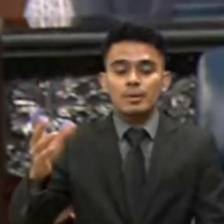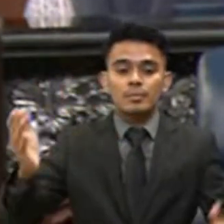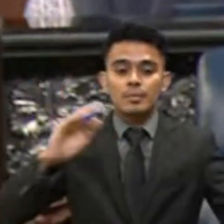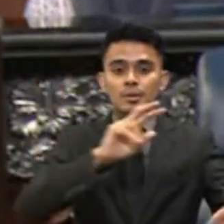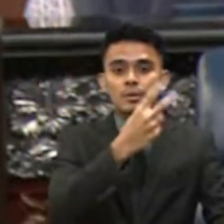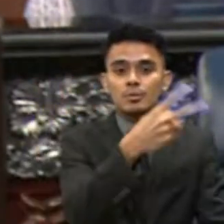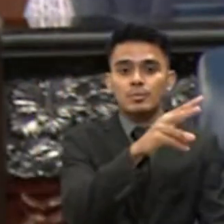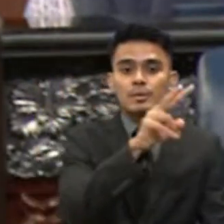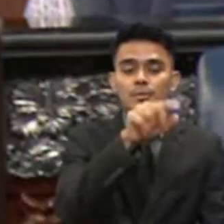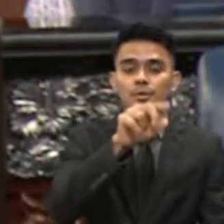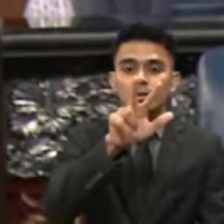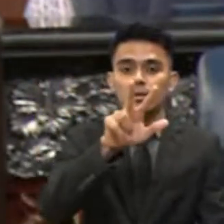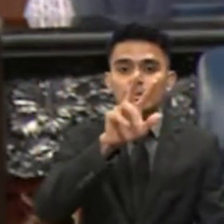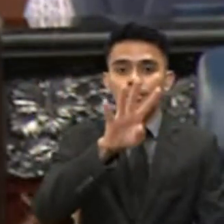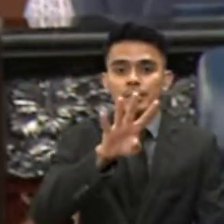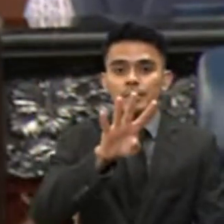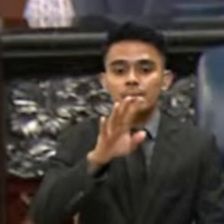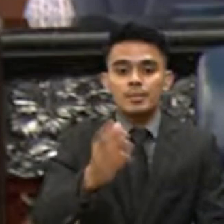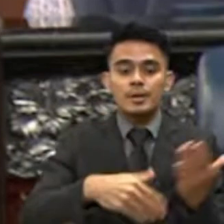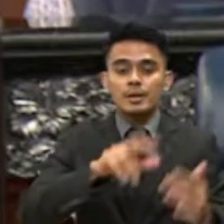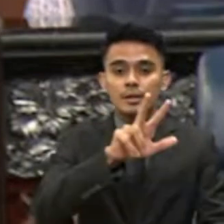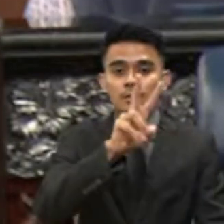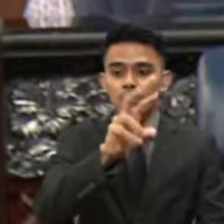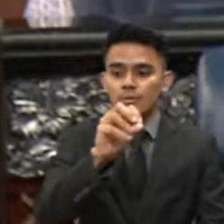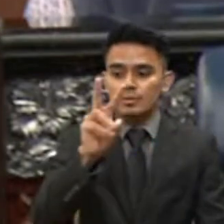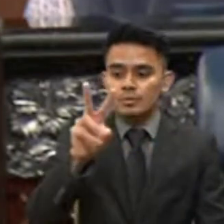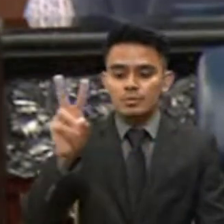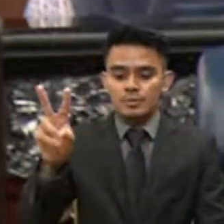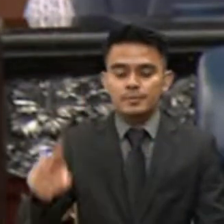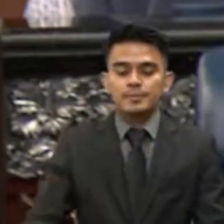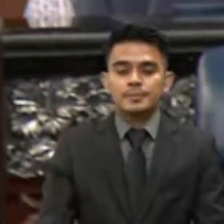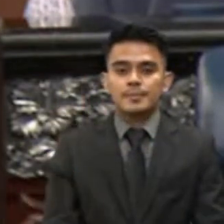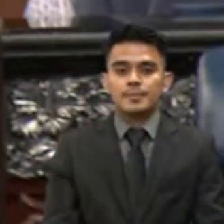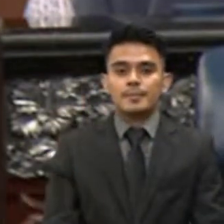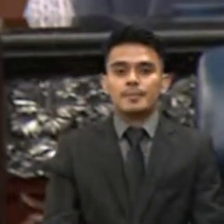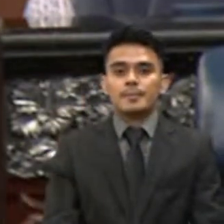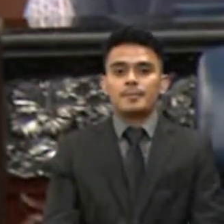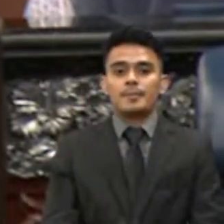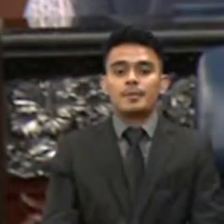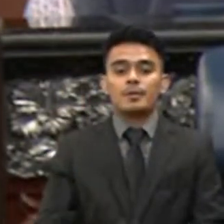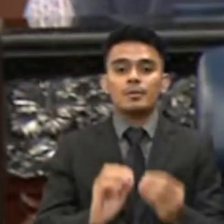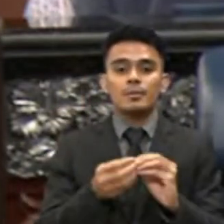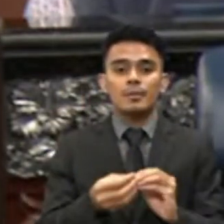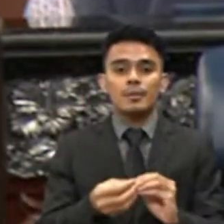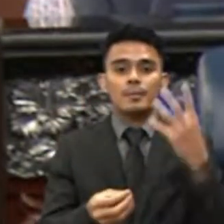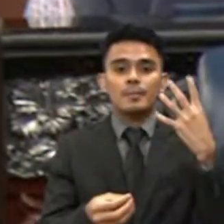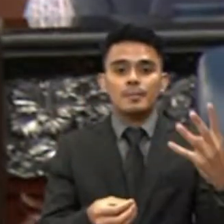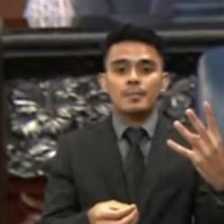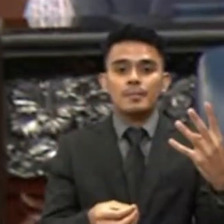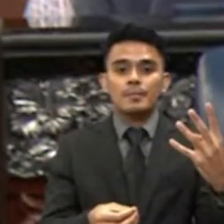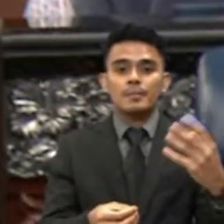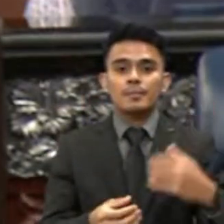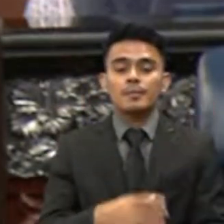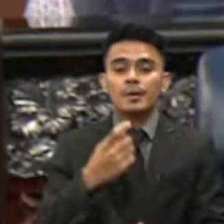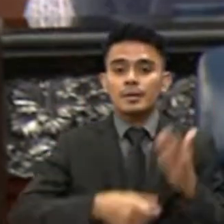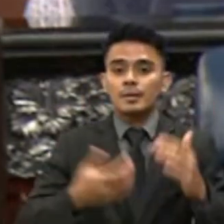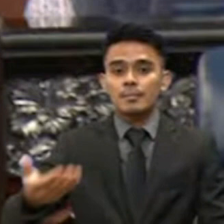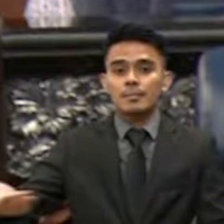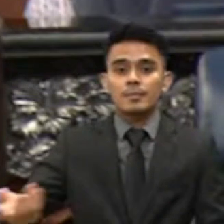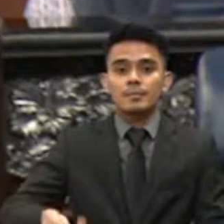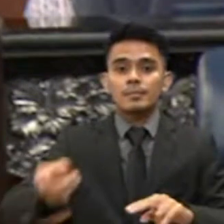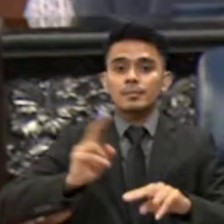12/3 bidan Ringgit pada suku ketiga 2022 keempat inflasi bagi suku ke-4